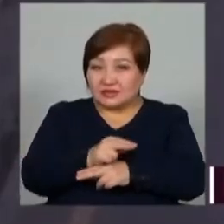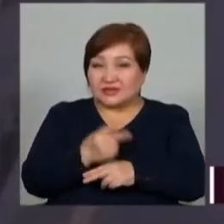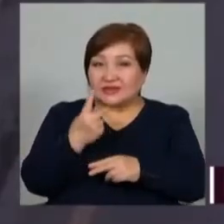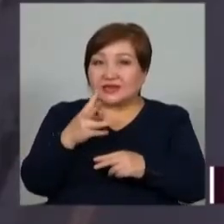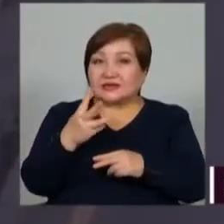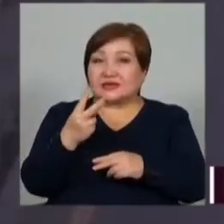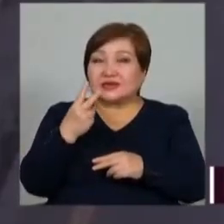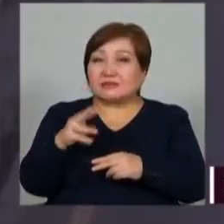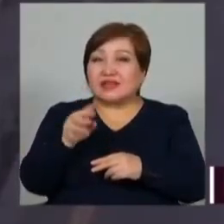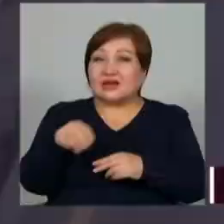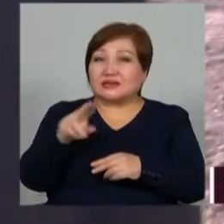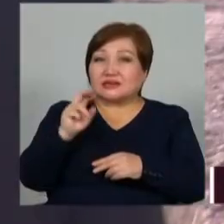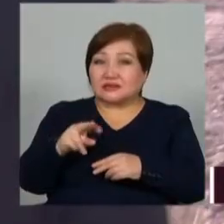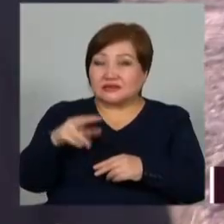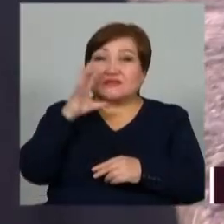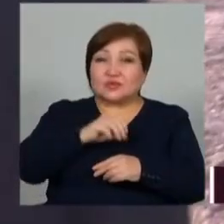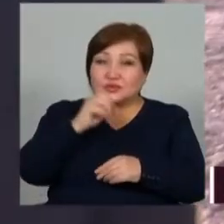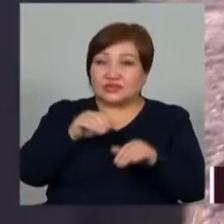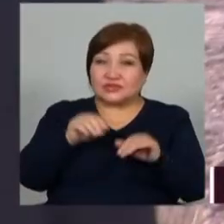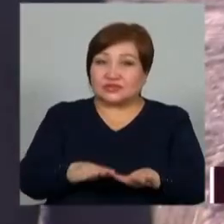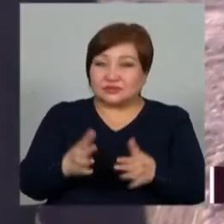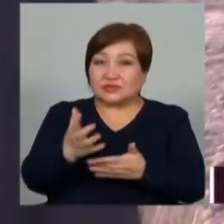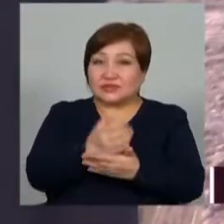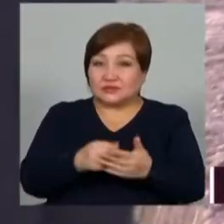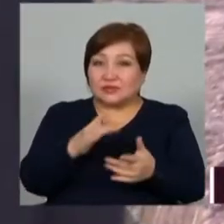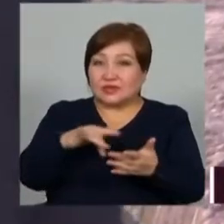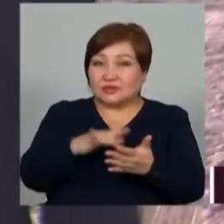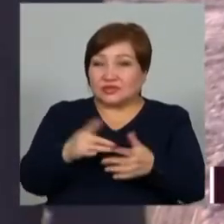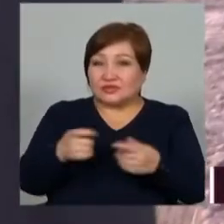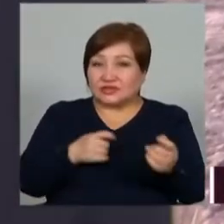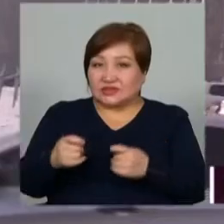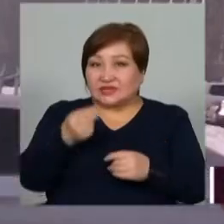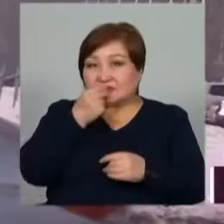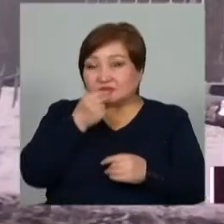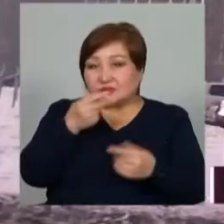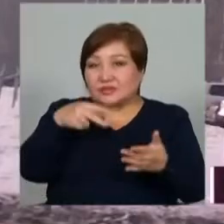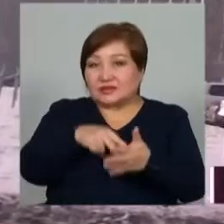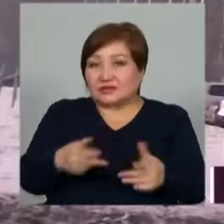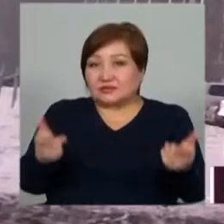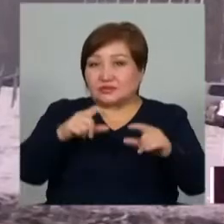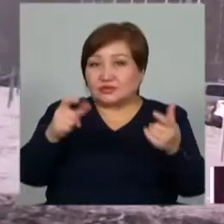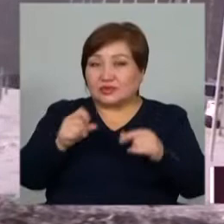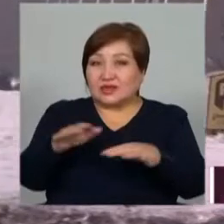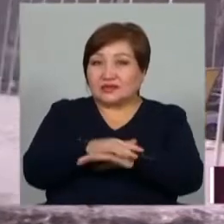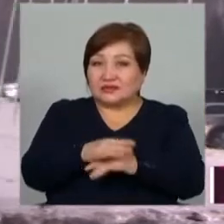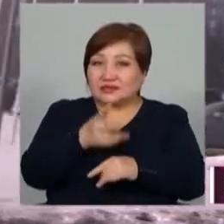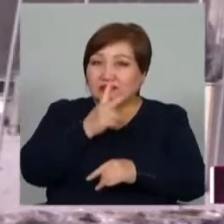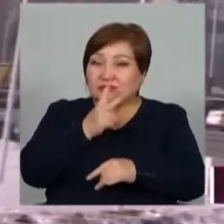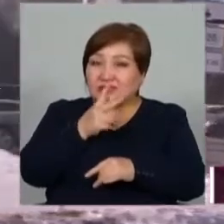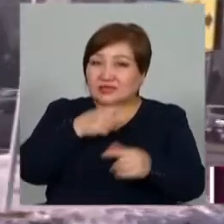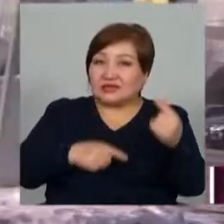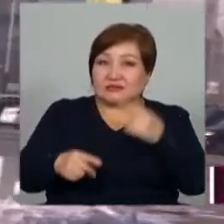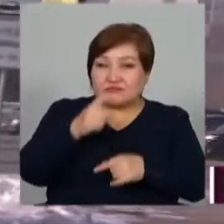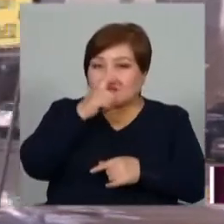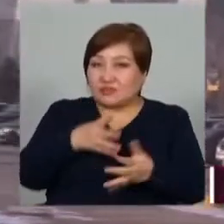аудандарға жұмсау туралы шешім қабылдады. Бұдан өзге мегаполис басшысы азық-түлік бағасының өсуі халықтың табысына кері әсер ететінін атап өтті.